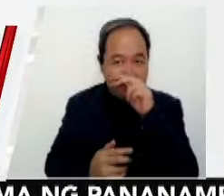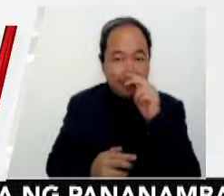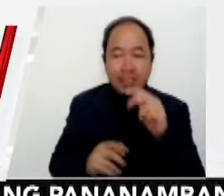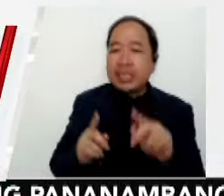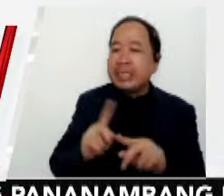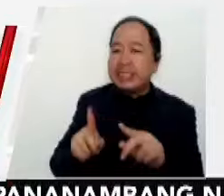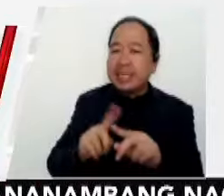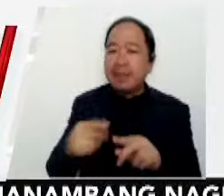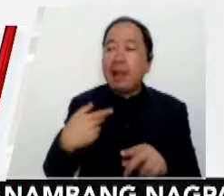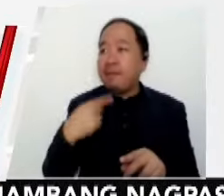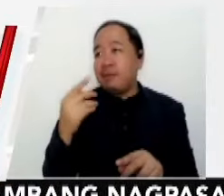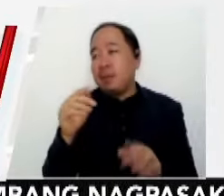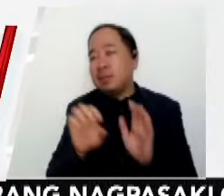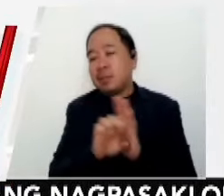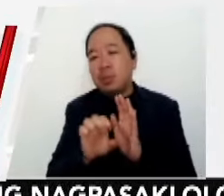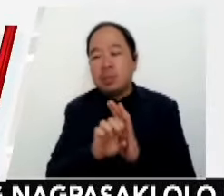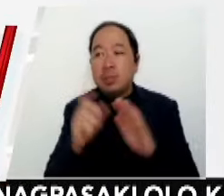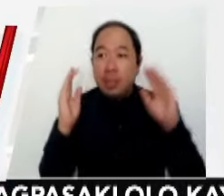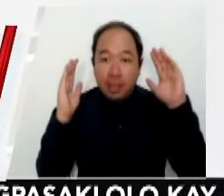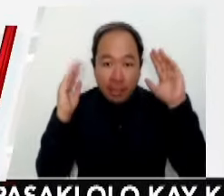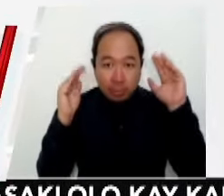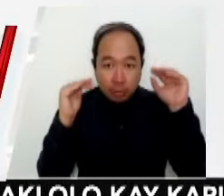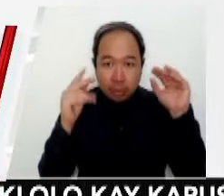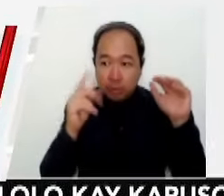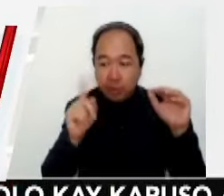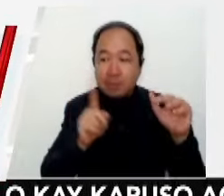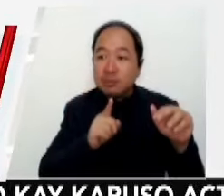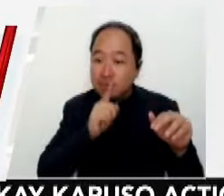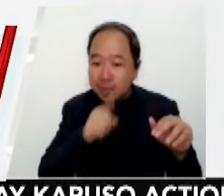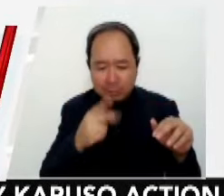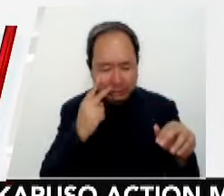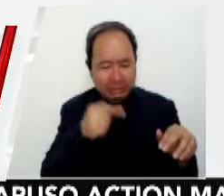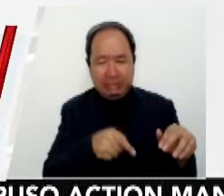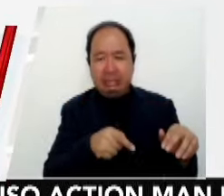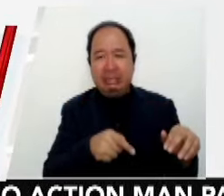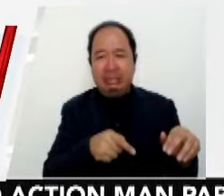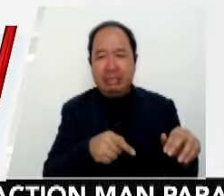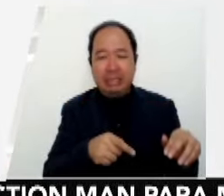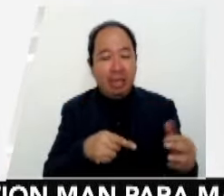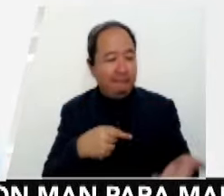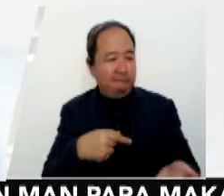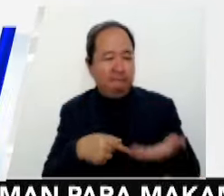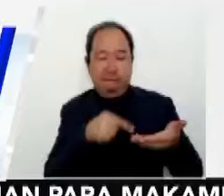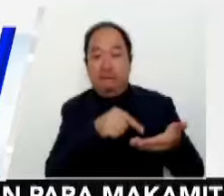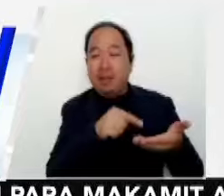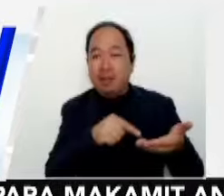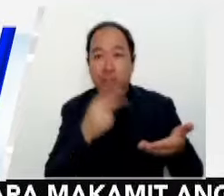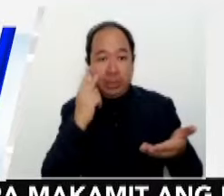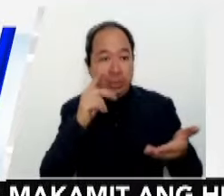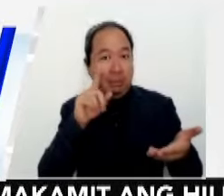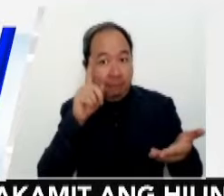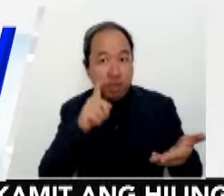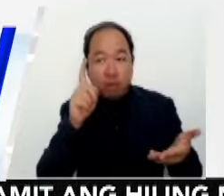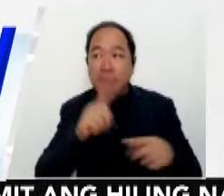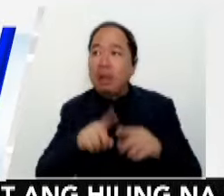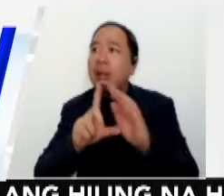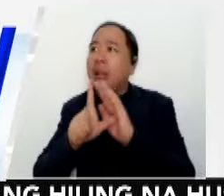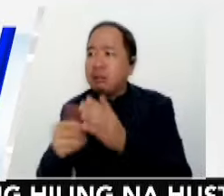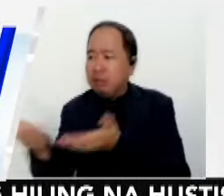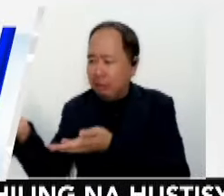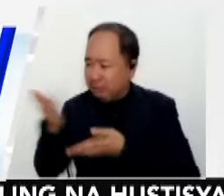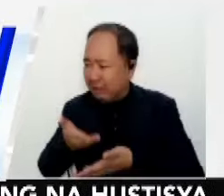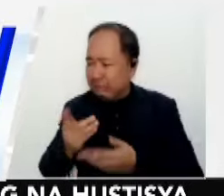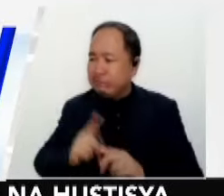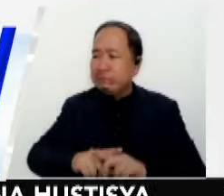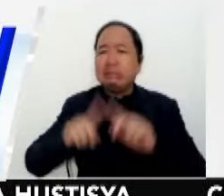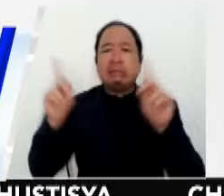na expectation versus reality. Sinabi mo, ito yung item na ibinebenta mo, tapos iba yung dumating. So, it's